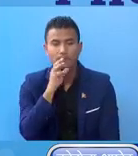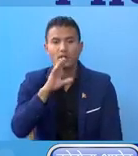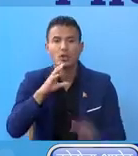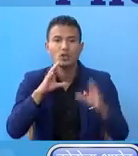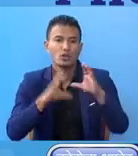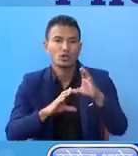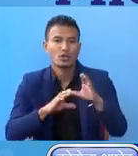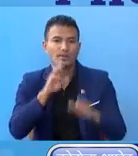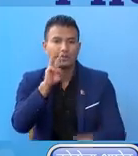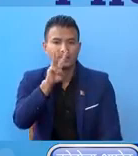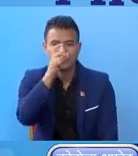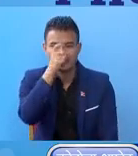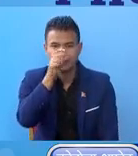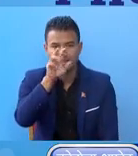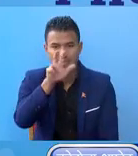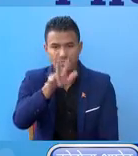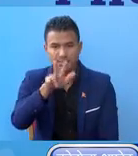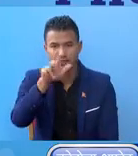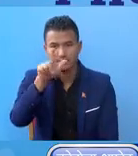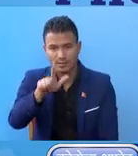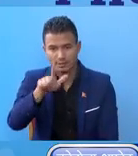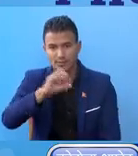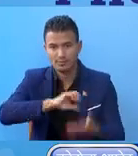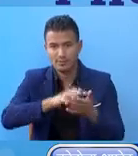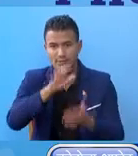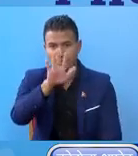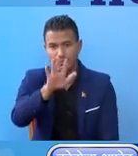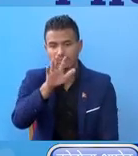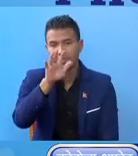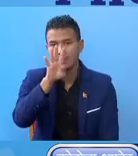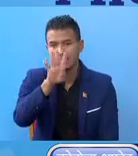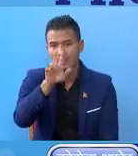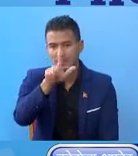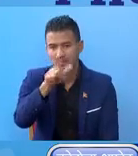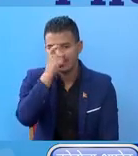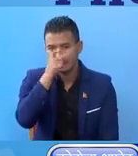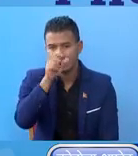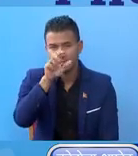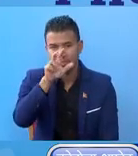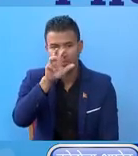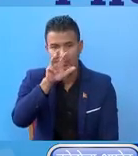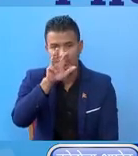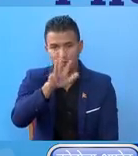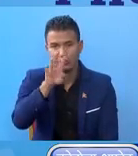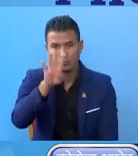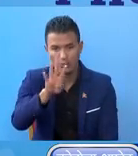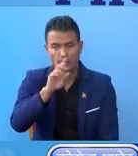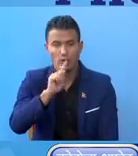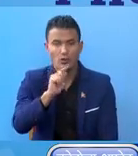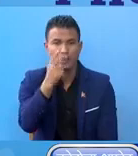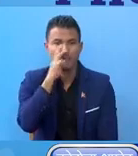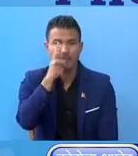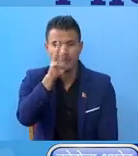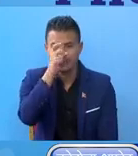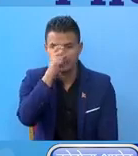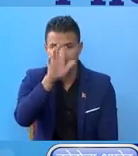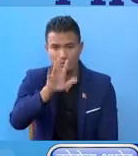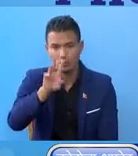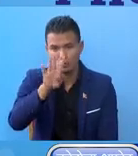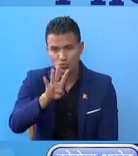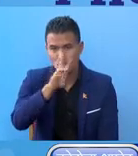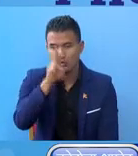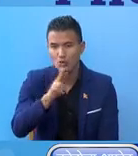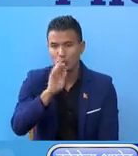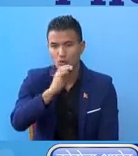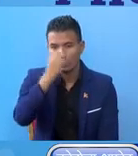गण्डकी प्रदेशमा 387, प्रदेश पाँचमा 794, कर्णाली प्रदेशमा 354